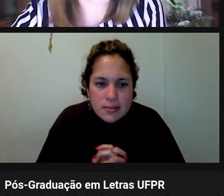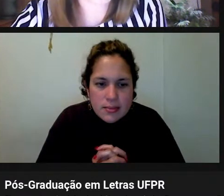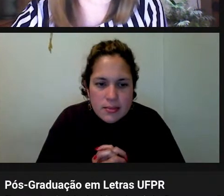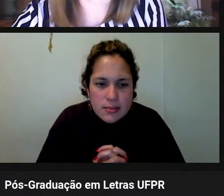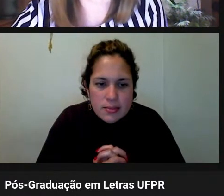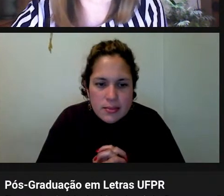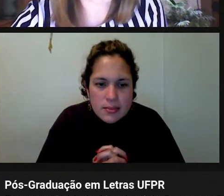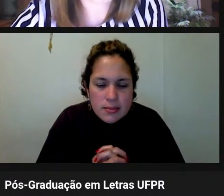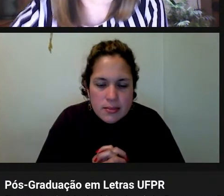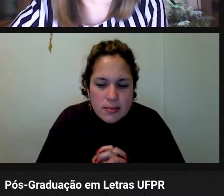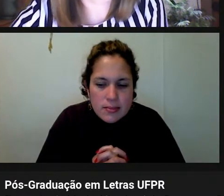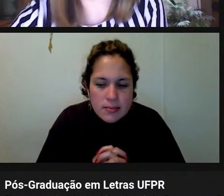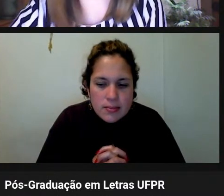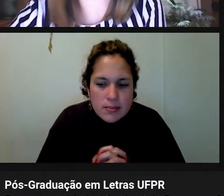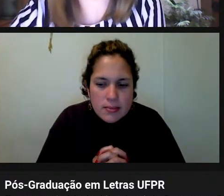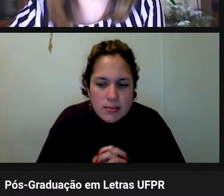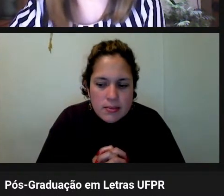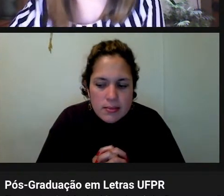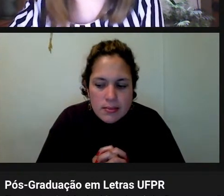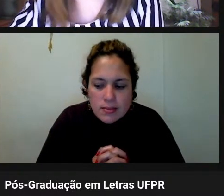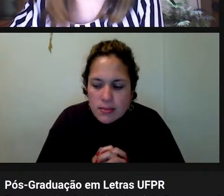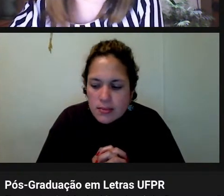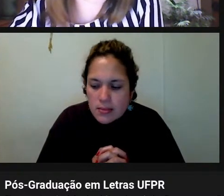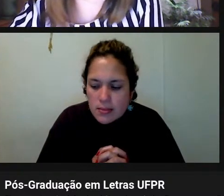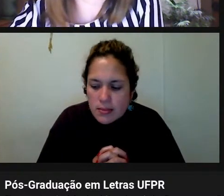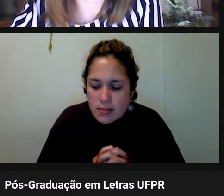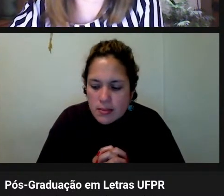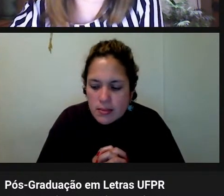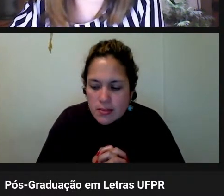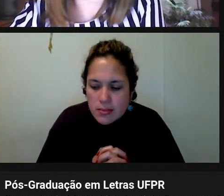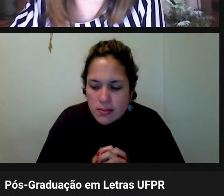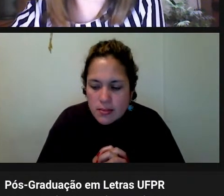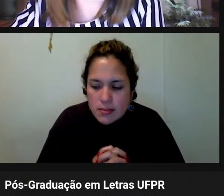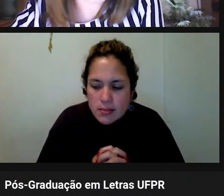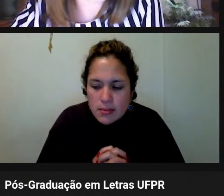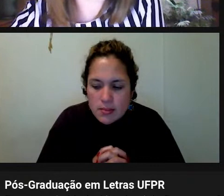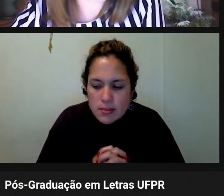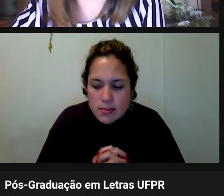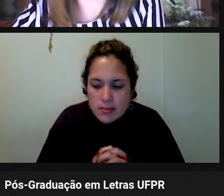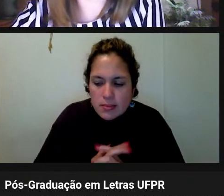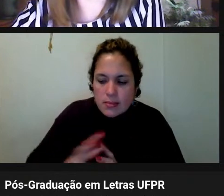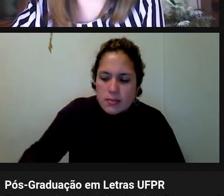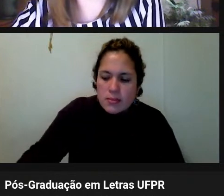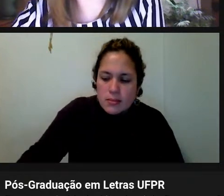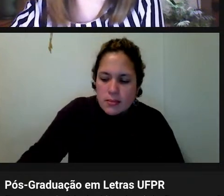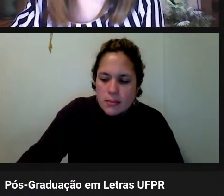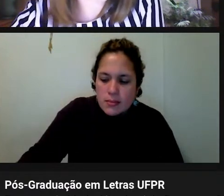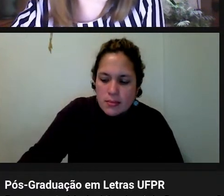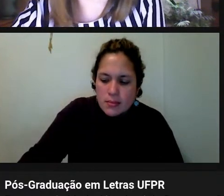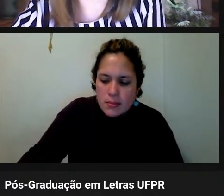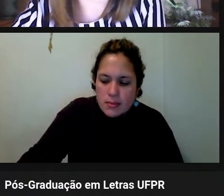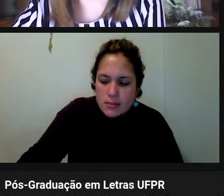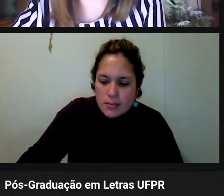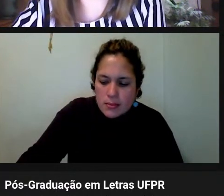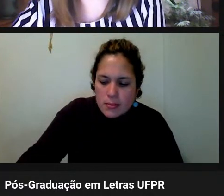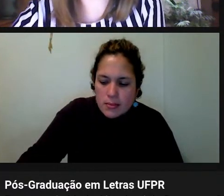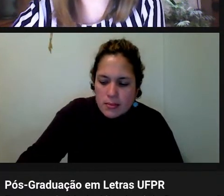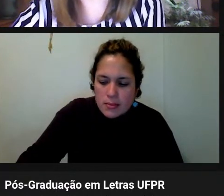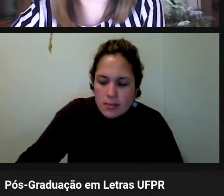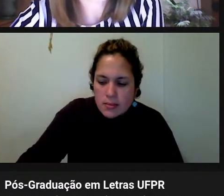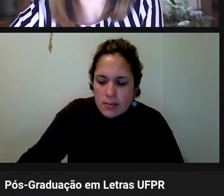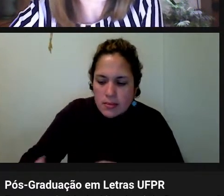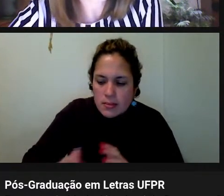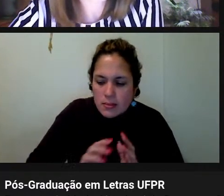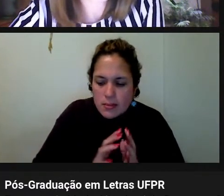imiona skrócone. Mogło to być imię na przykład Sobiesław, a w formie skróconej brzmiało Sobisz.